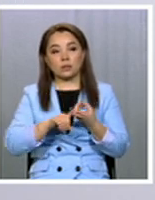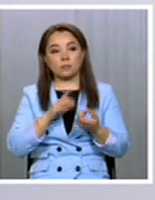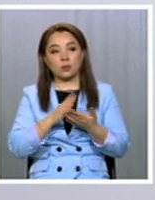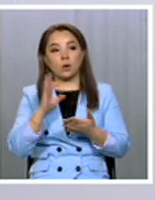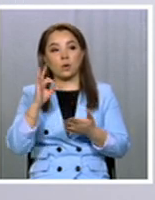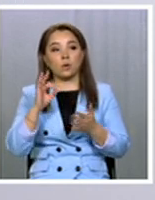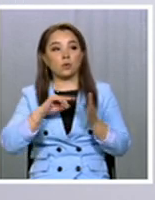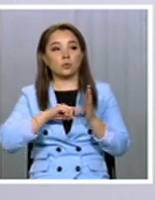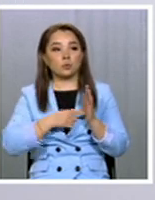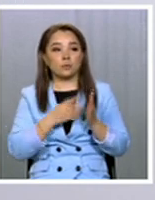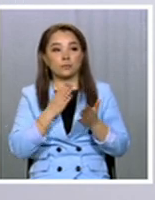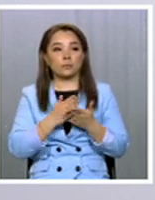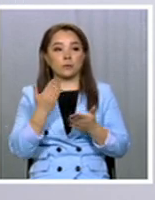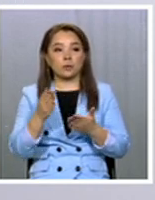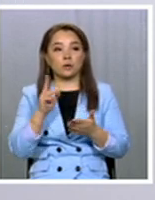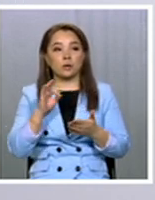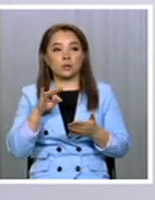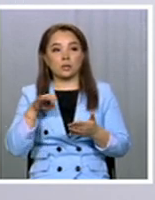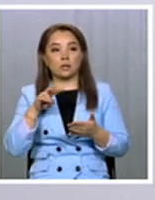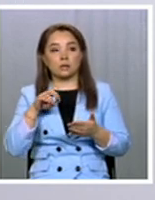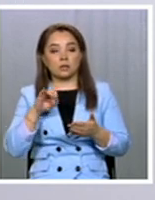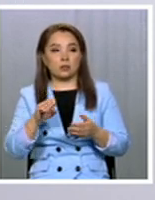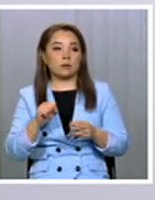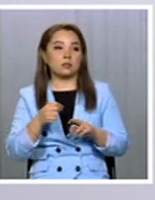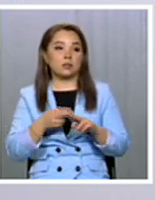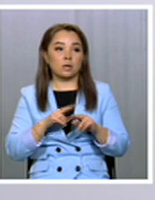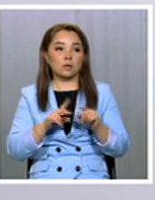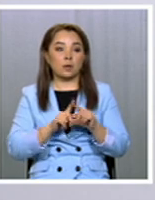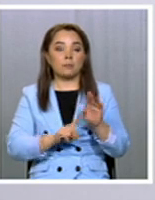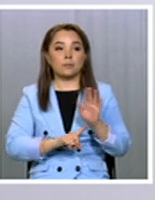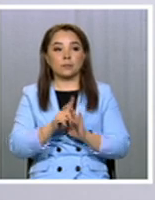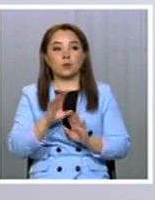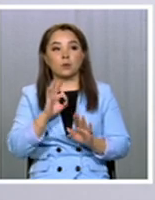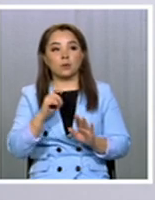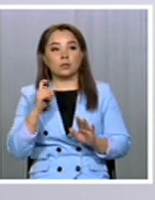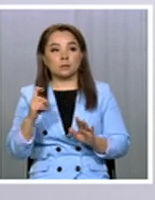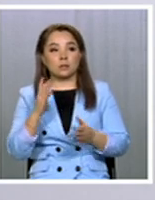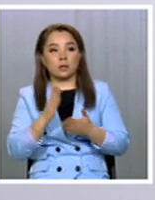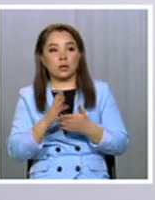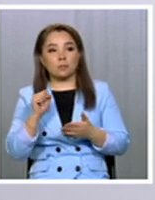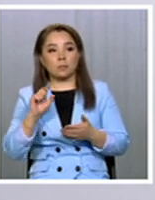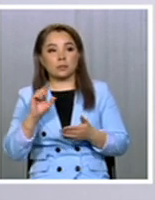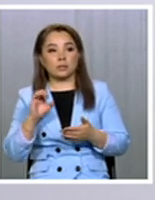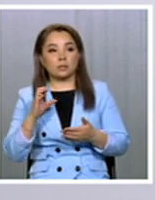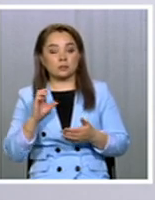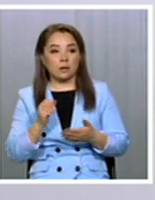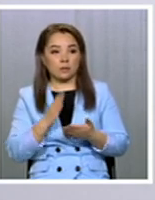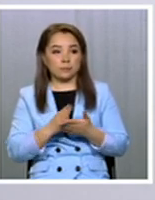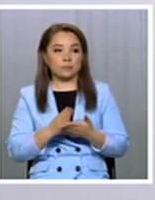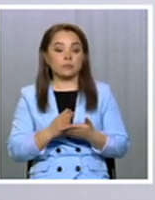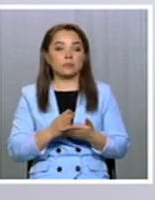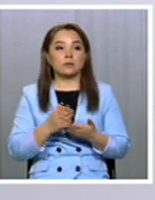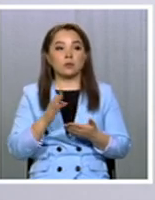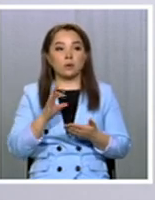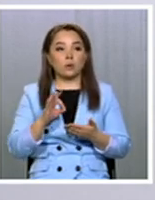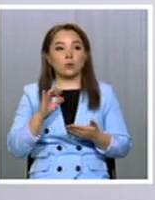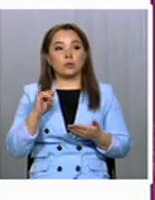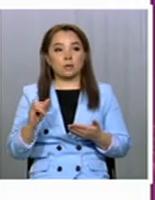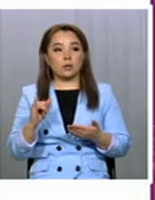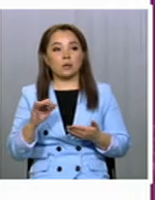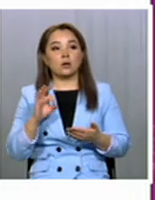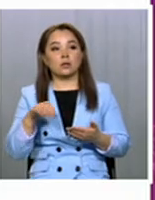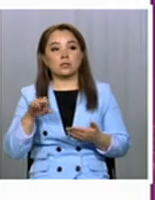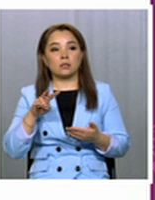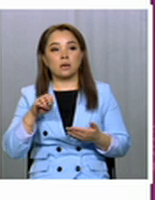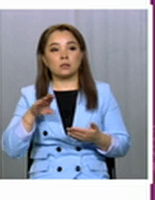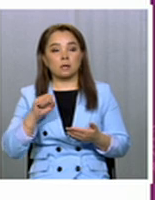нүктесі координаттар басы, OX осі абсциссалар осі, OY осі ординаталар осі деп